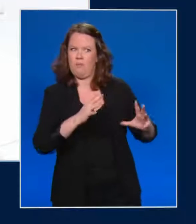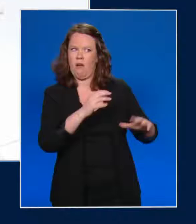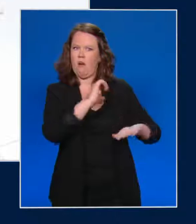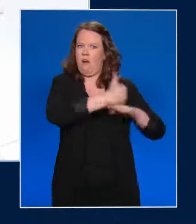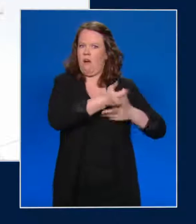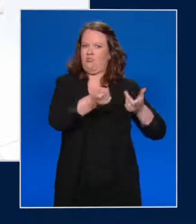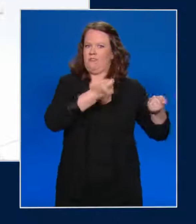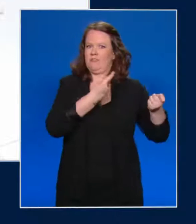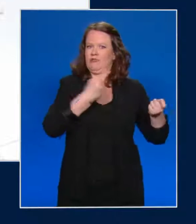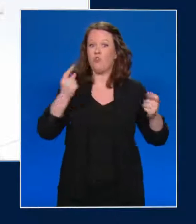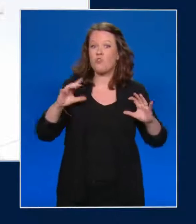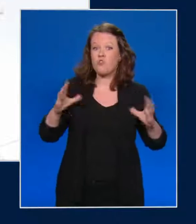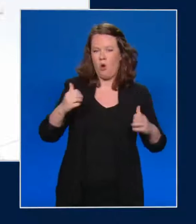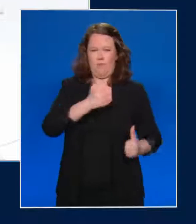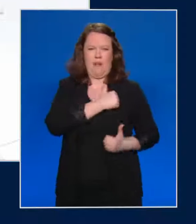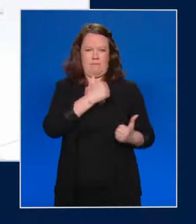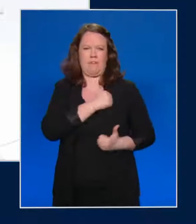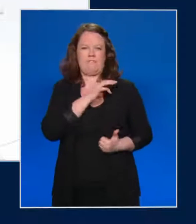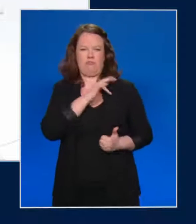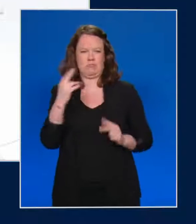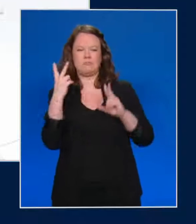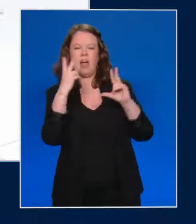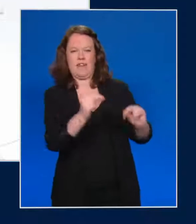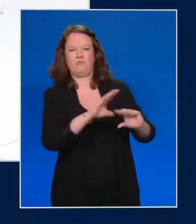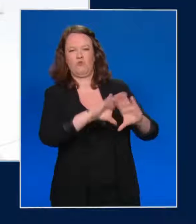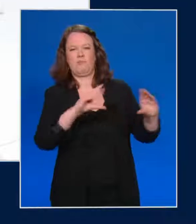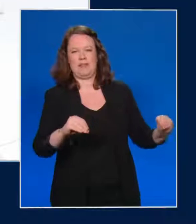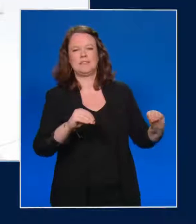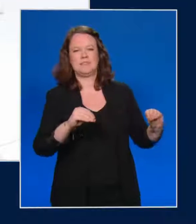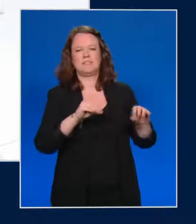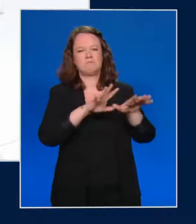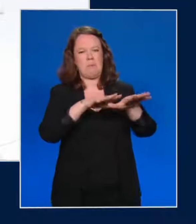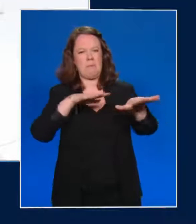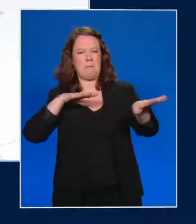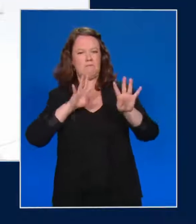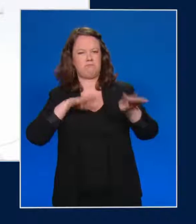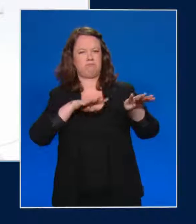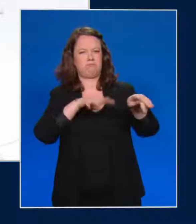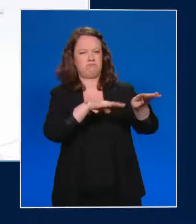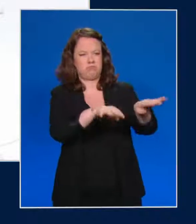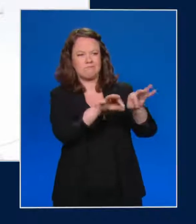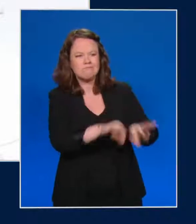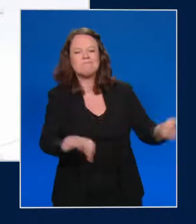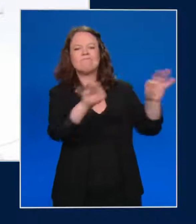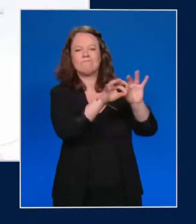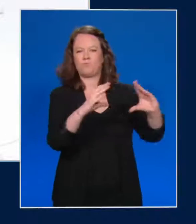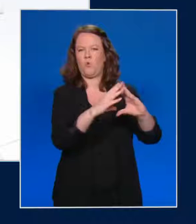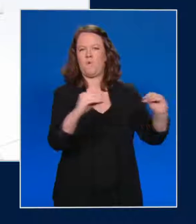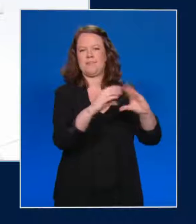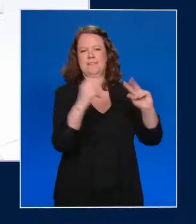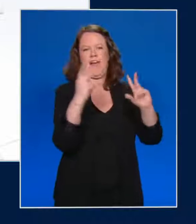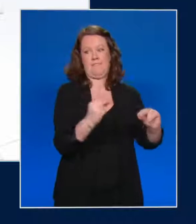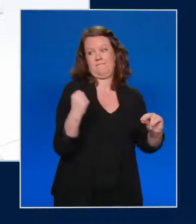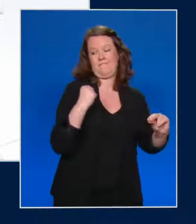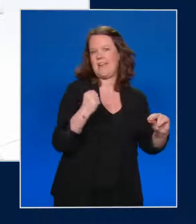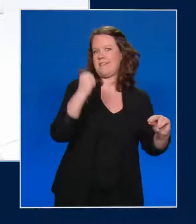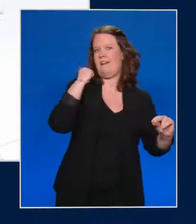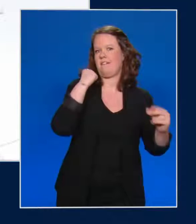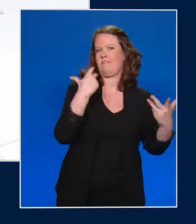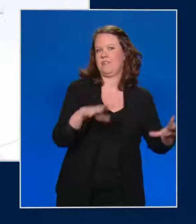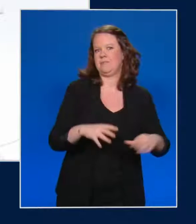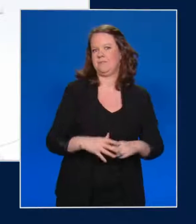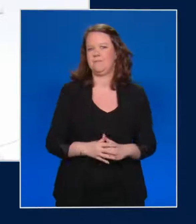et dans la région ainsi plusieurs centaines de soldats français sont arrivés y r sur le sol de la roumanie